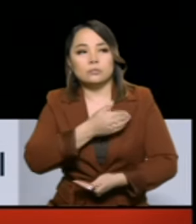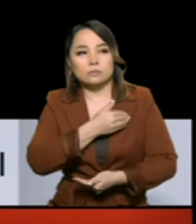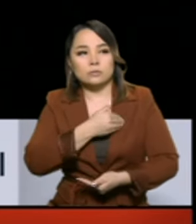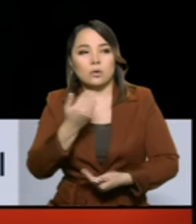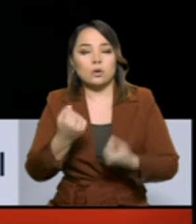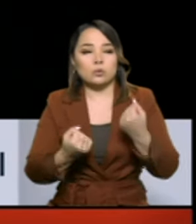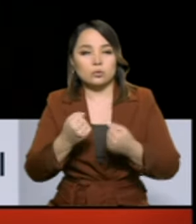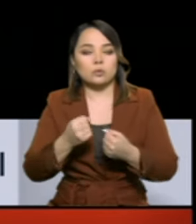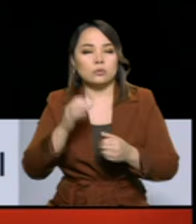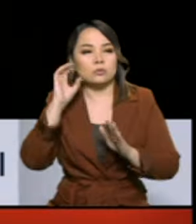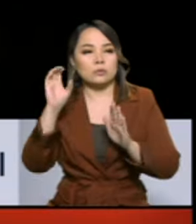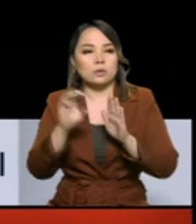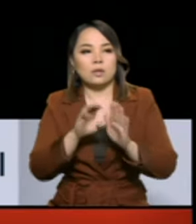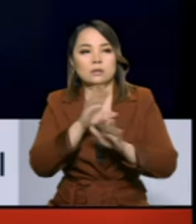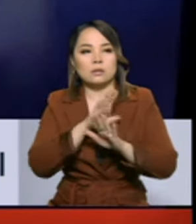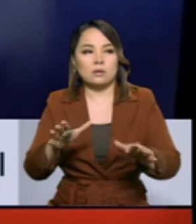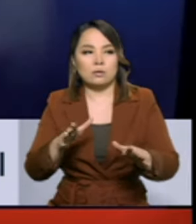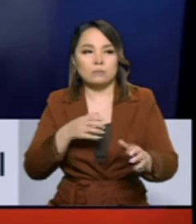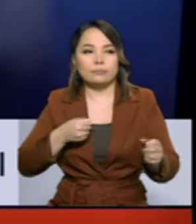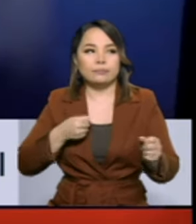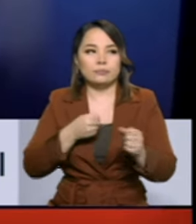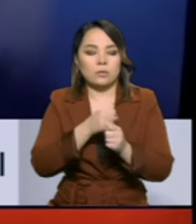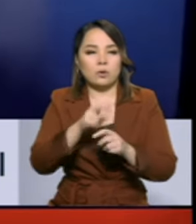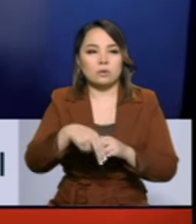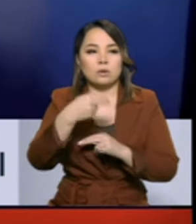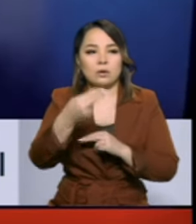бірақ жүргізуші тәртіп сақшысын қағып кеткен.